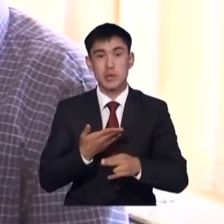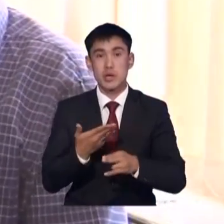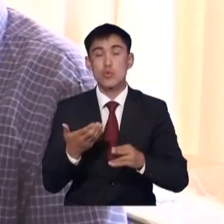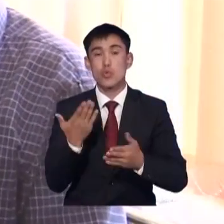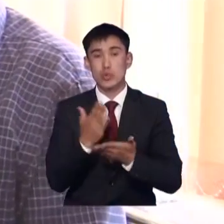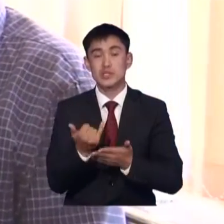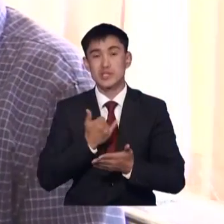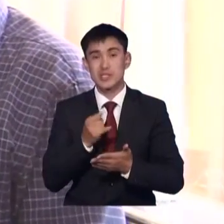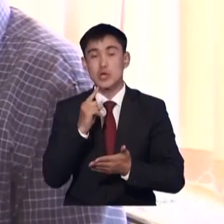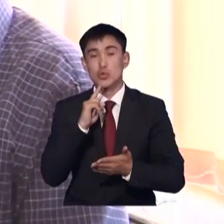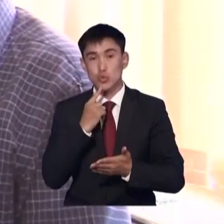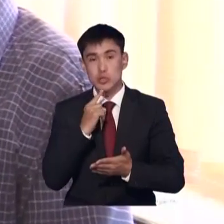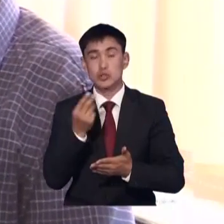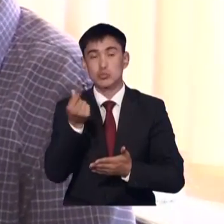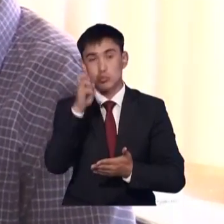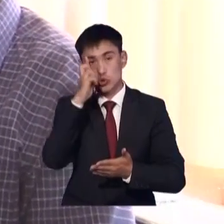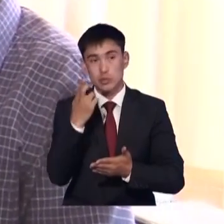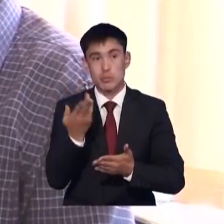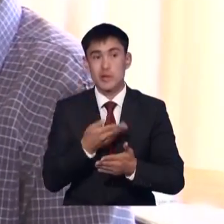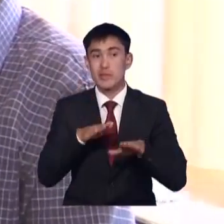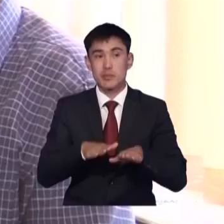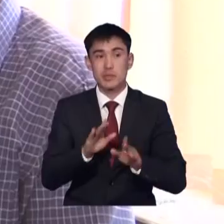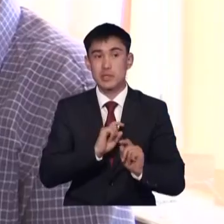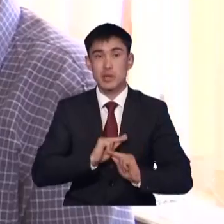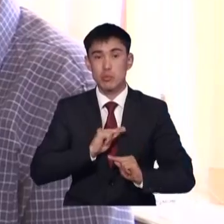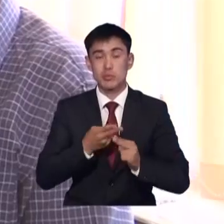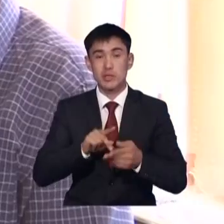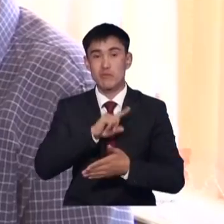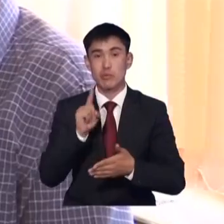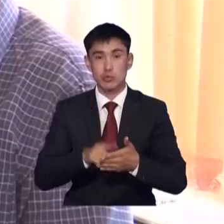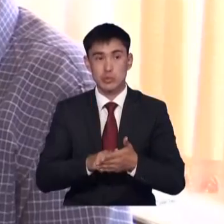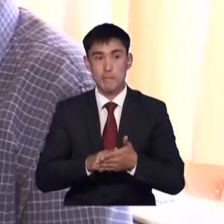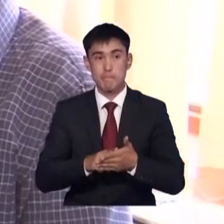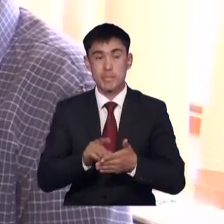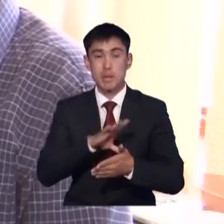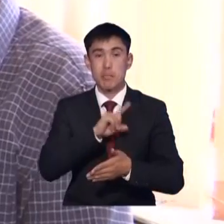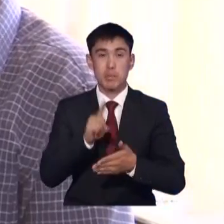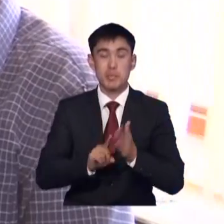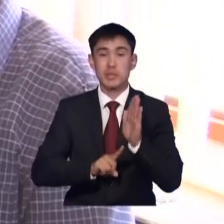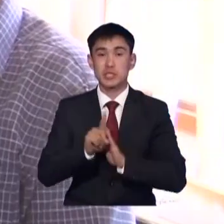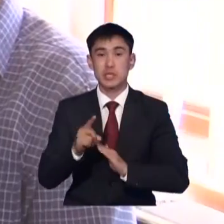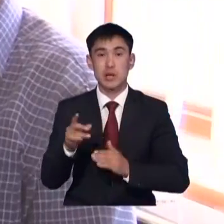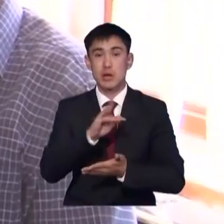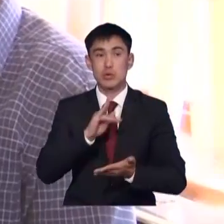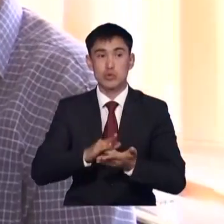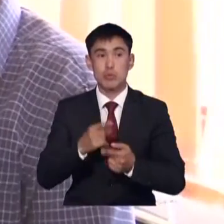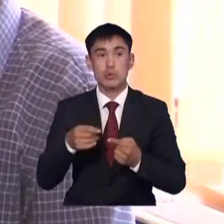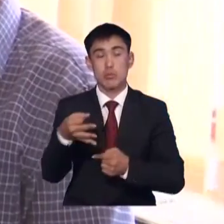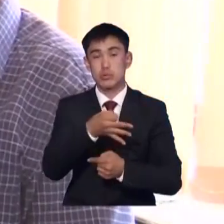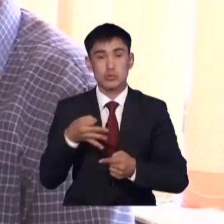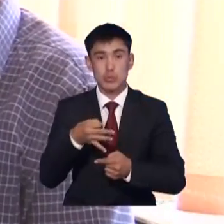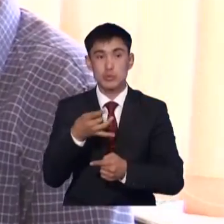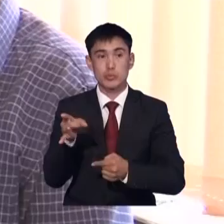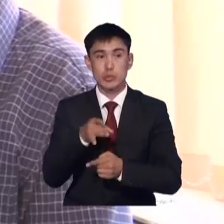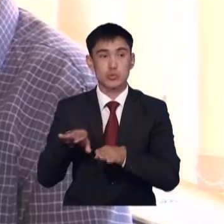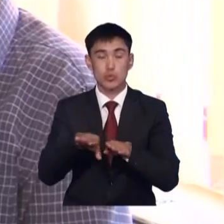небольшие трудности с бюджетом Однако мы не сидим на месте и работаем над этим вопросом подняли проблемы сначала на городском потом на областном и